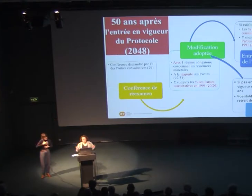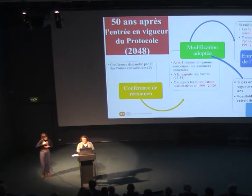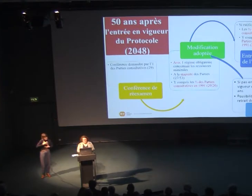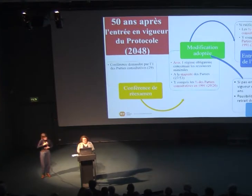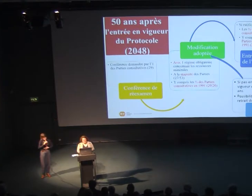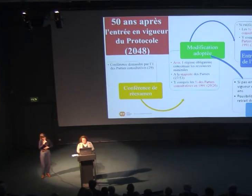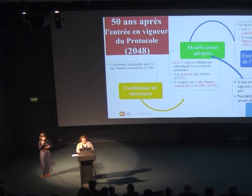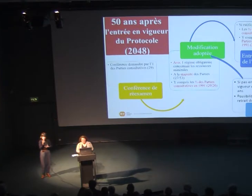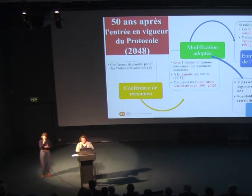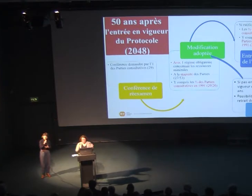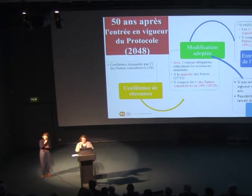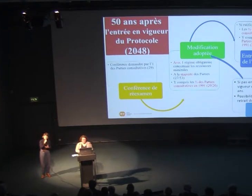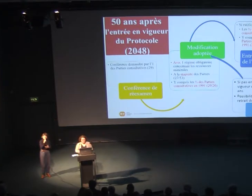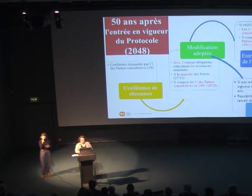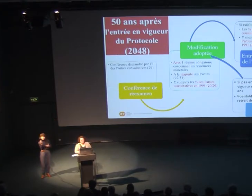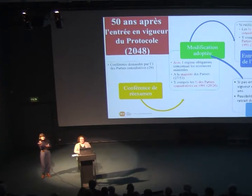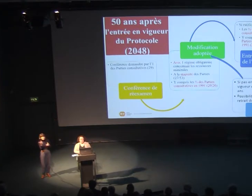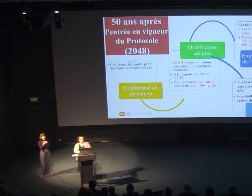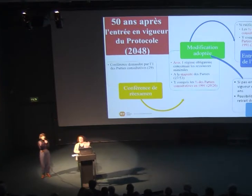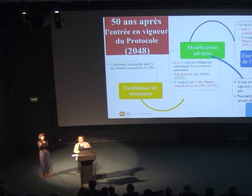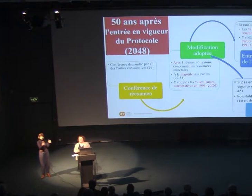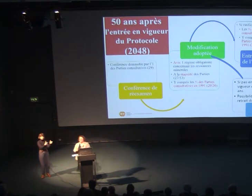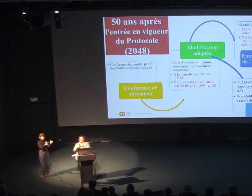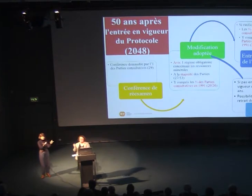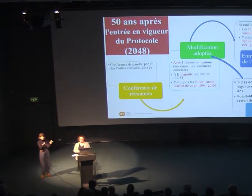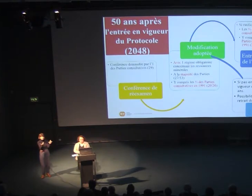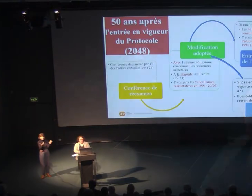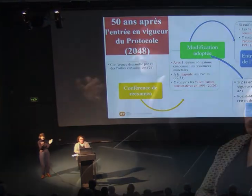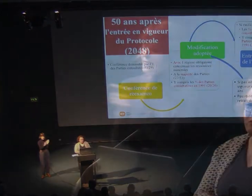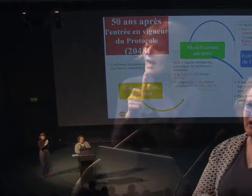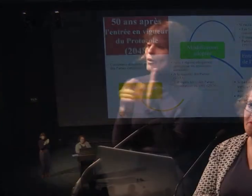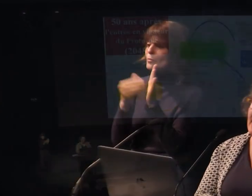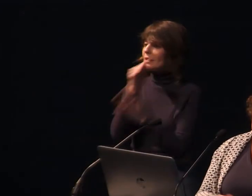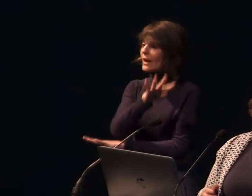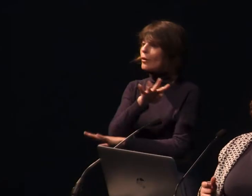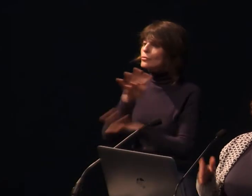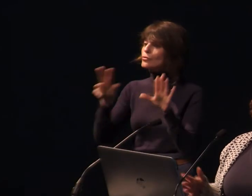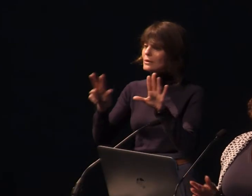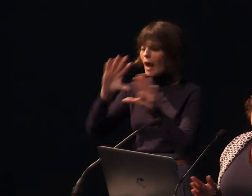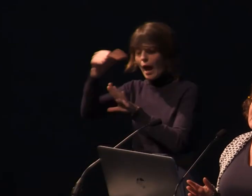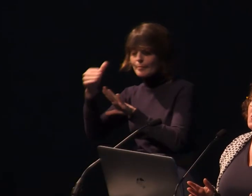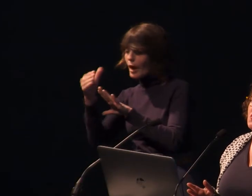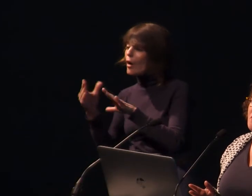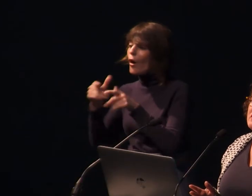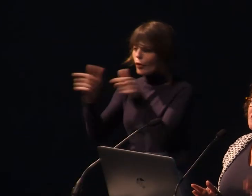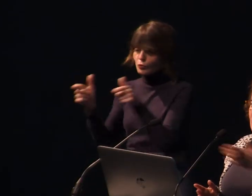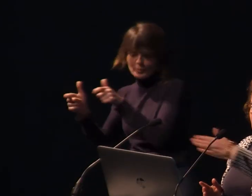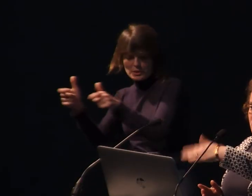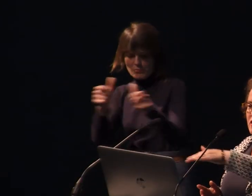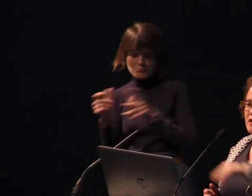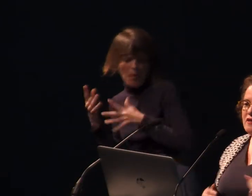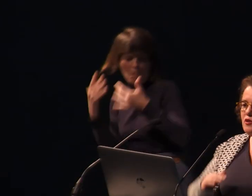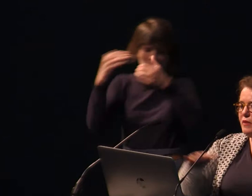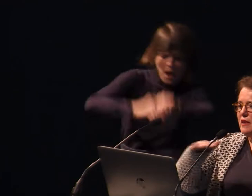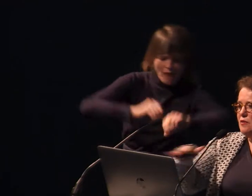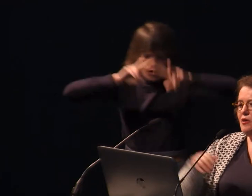ben voilà les entreprises pourront aller exploiter après 2048 les ressources minérales alors là il faut faire très attention parce que j'ai